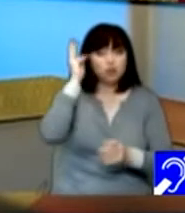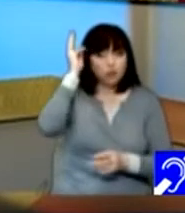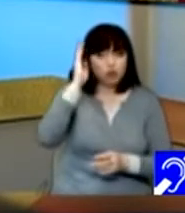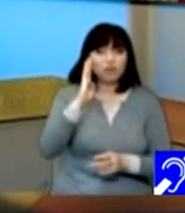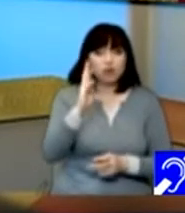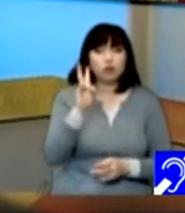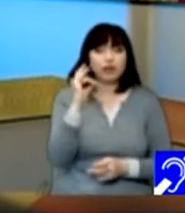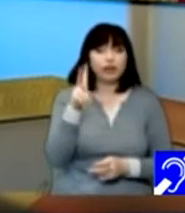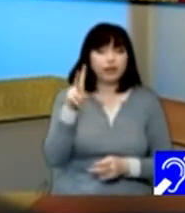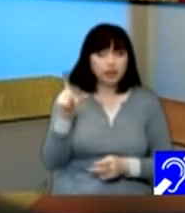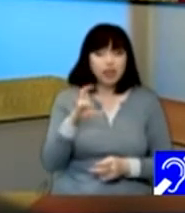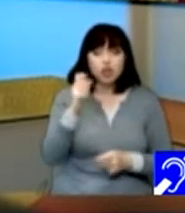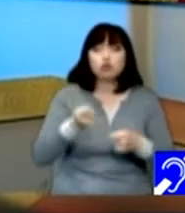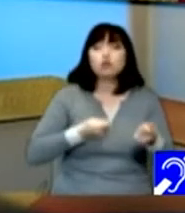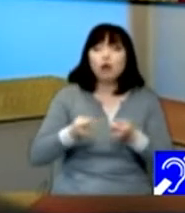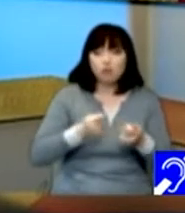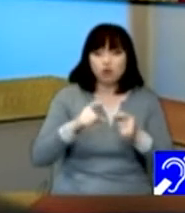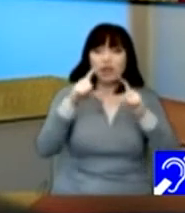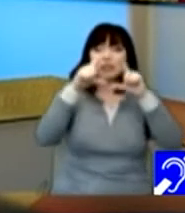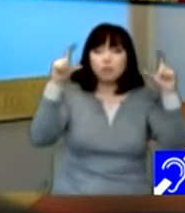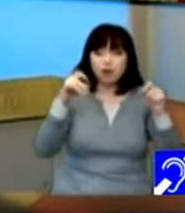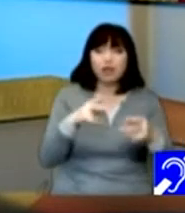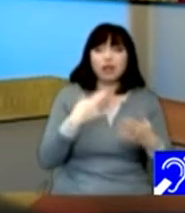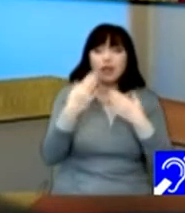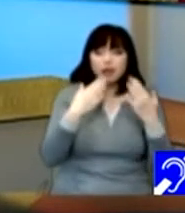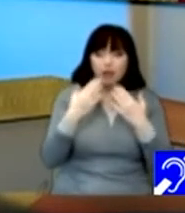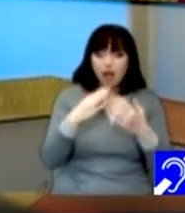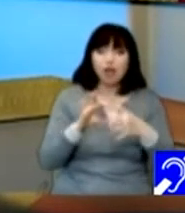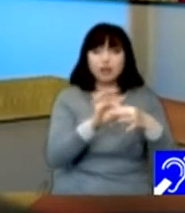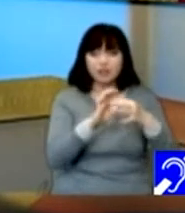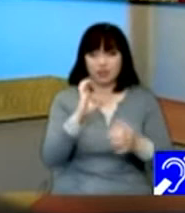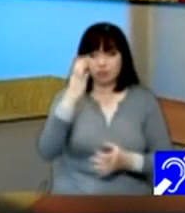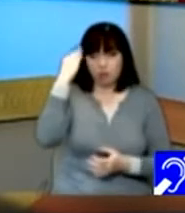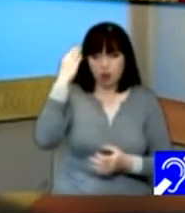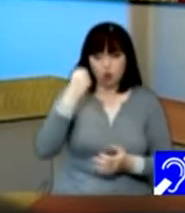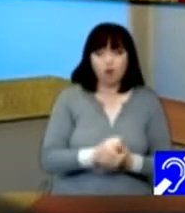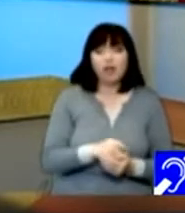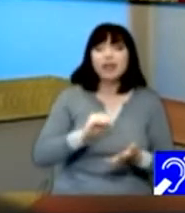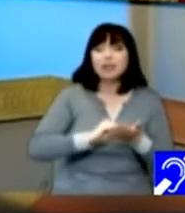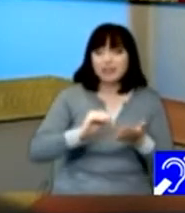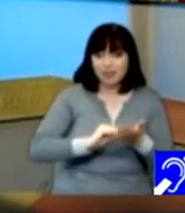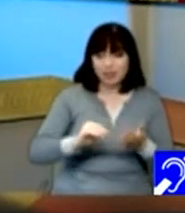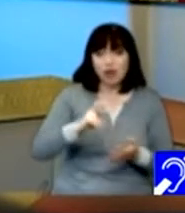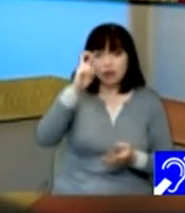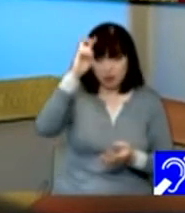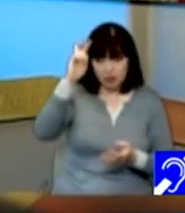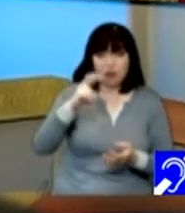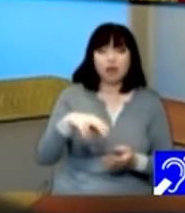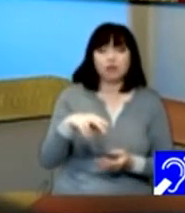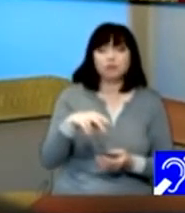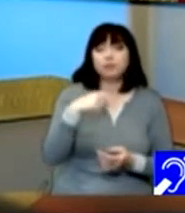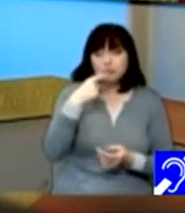Victor Chirilă cu conducerea Departamentului pentru Relația cu Republica Moldova. Secretarul de stat Adrian Dupu i-a